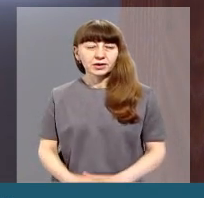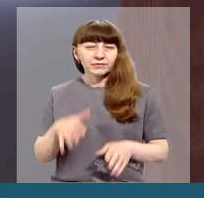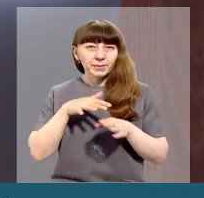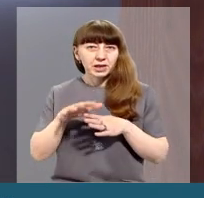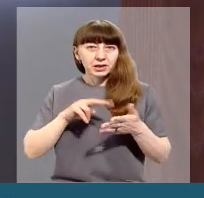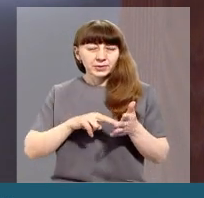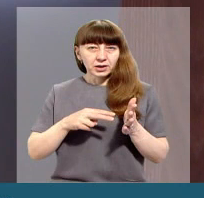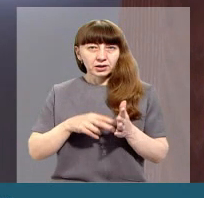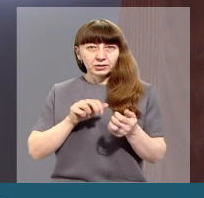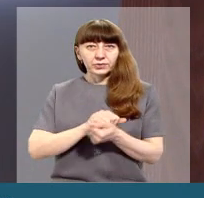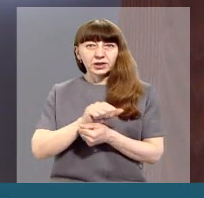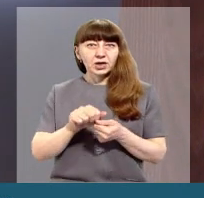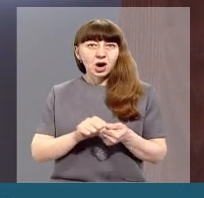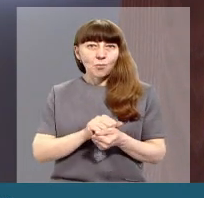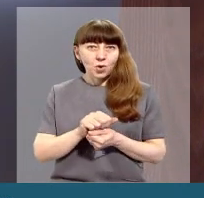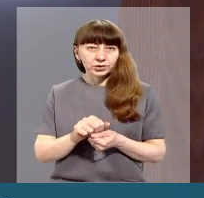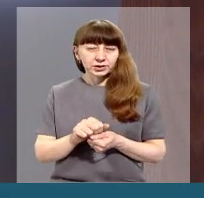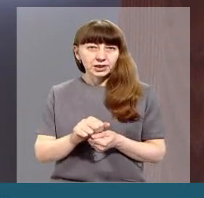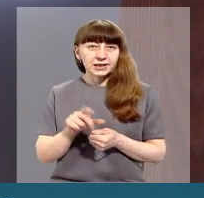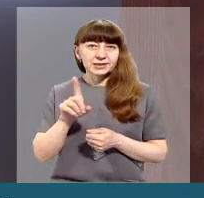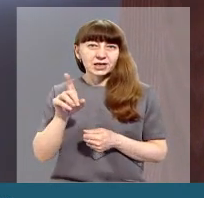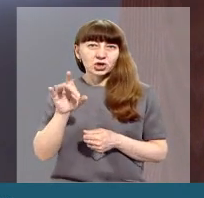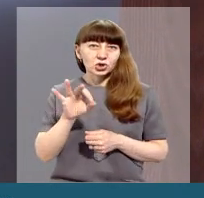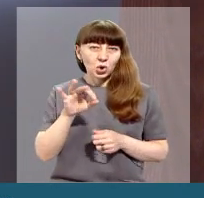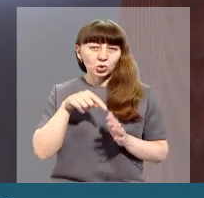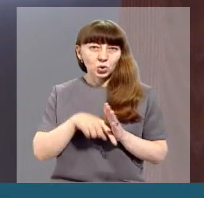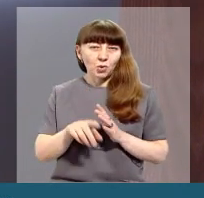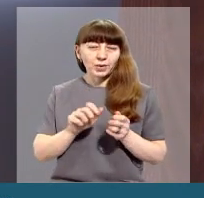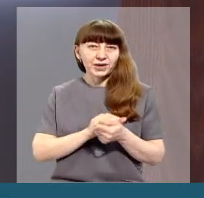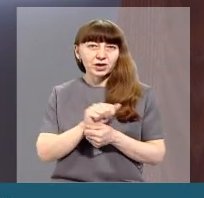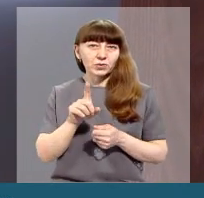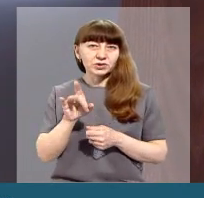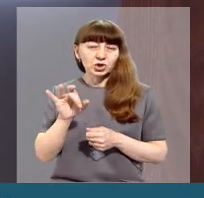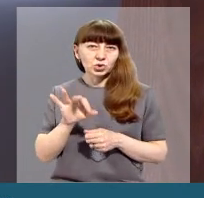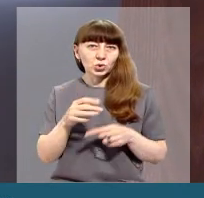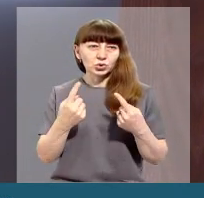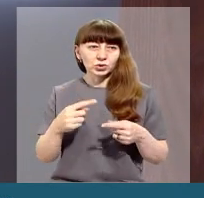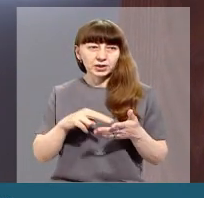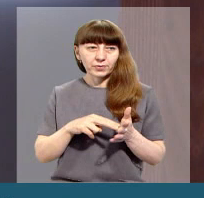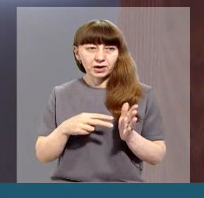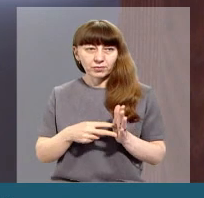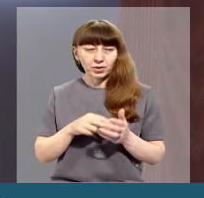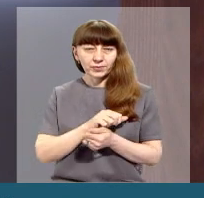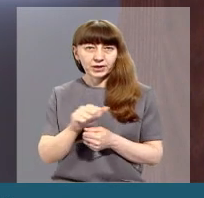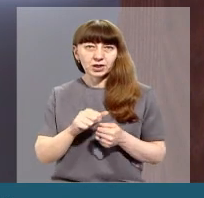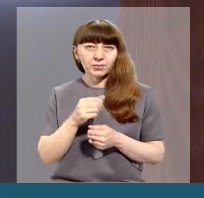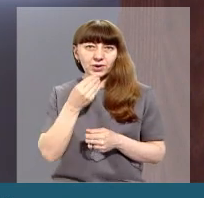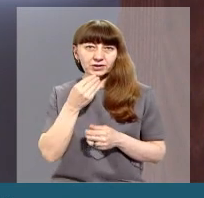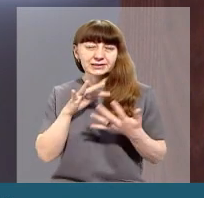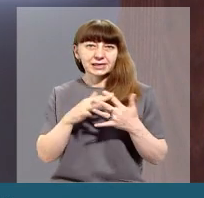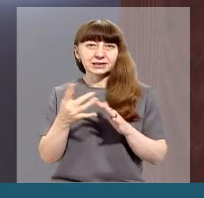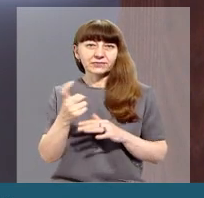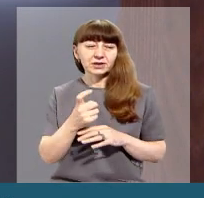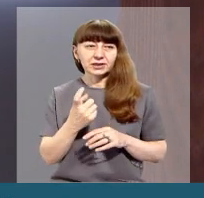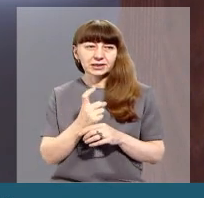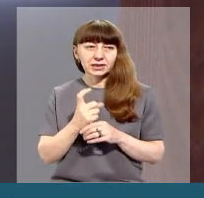по переработке зерна, глубокой переработке зерна, еще других проектов по переработке продукции сельского